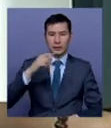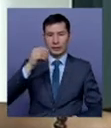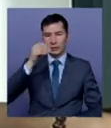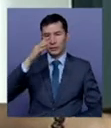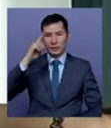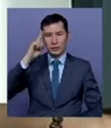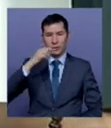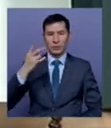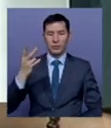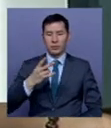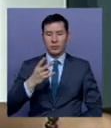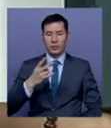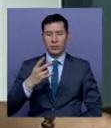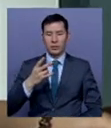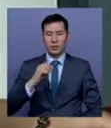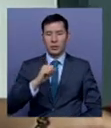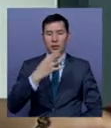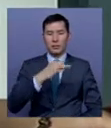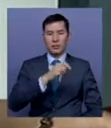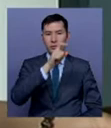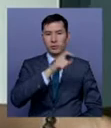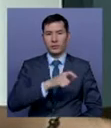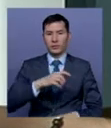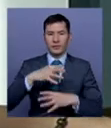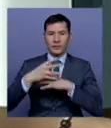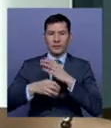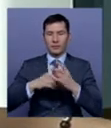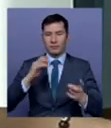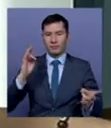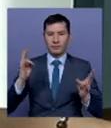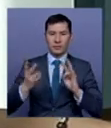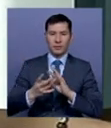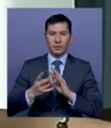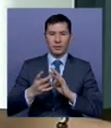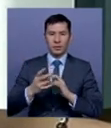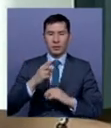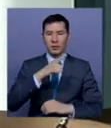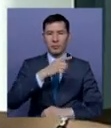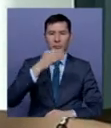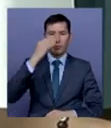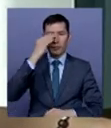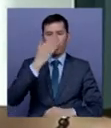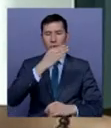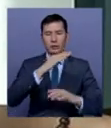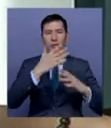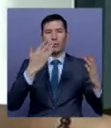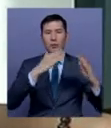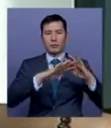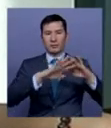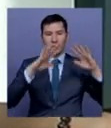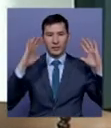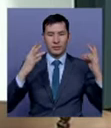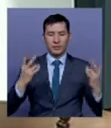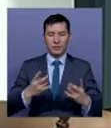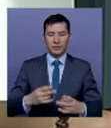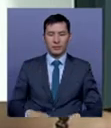Абай бүкіл әлемдік адамзатты құндылықтарға қалай қарады деген төңіректе әңгіме қозғайтын уақыт